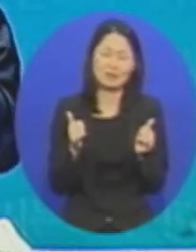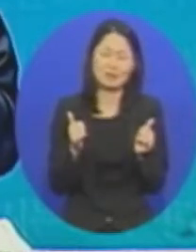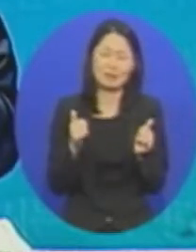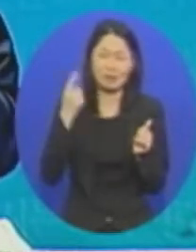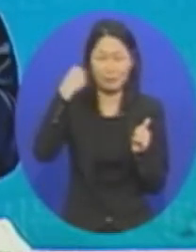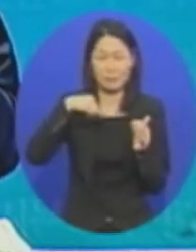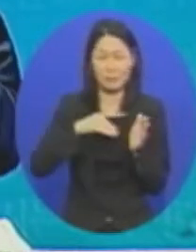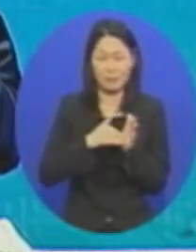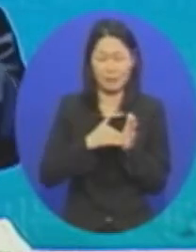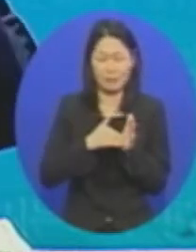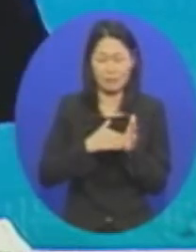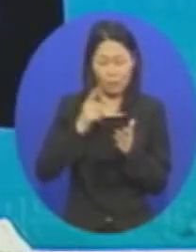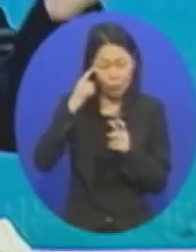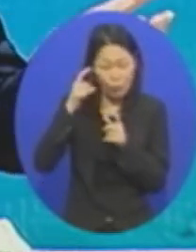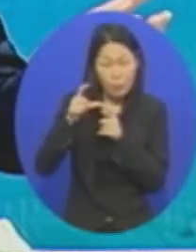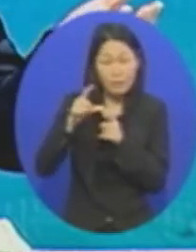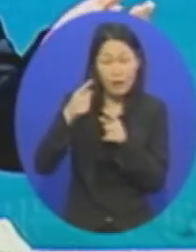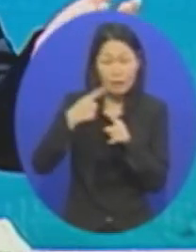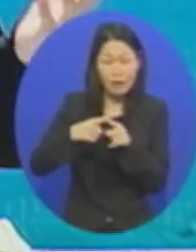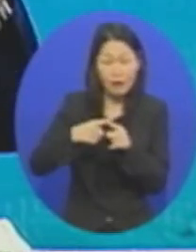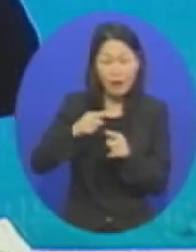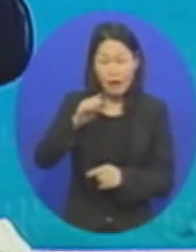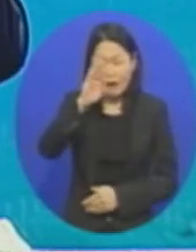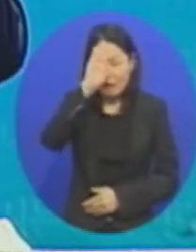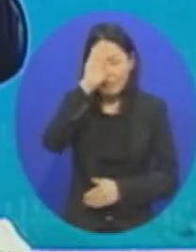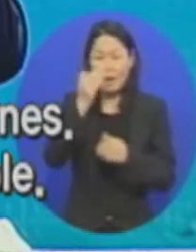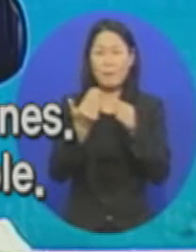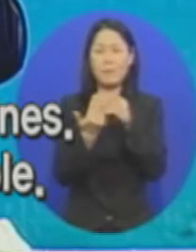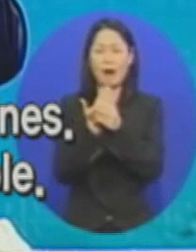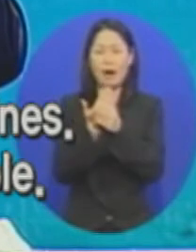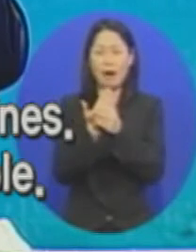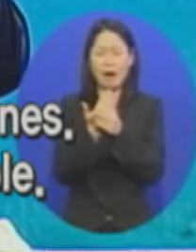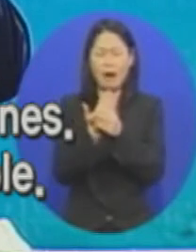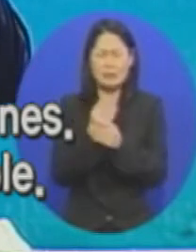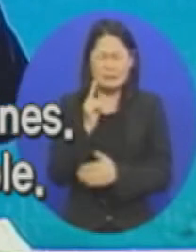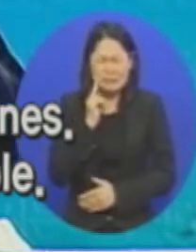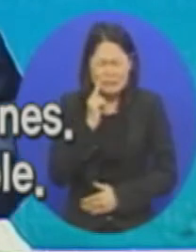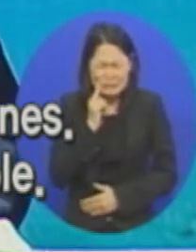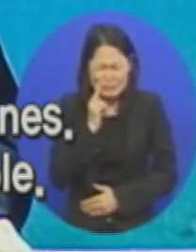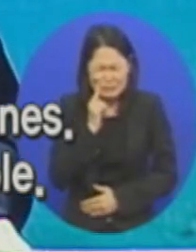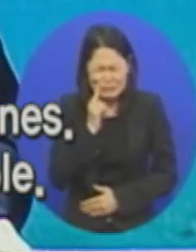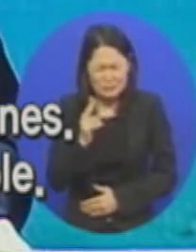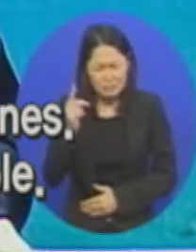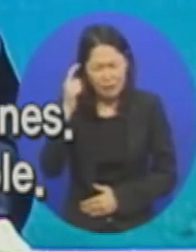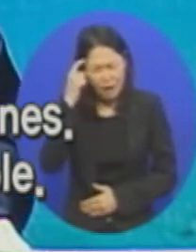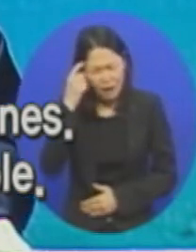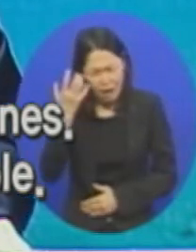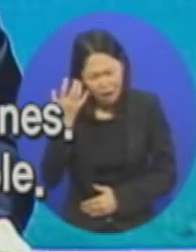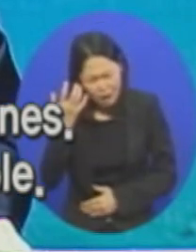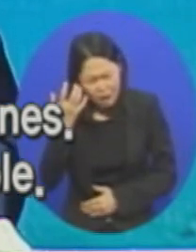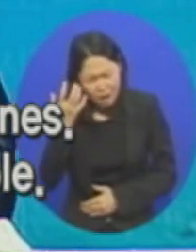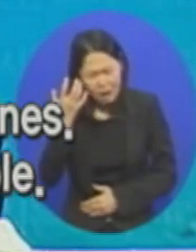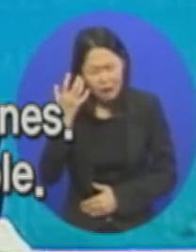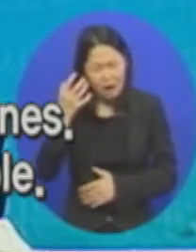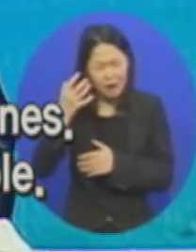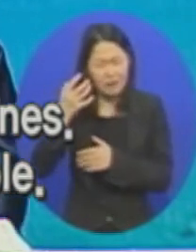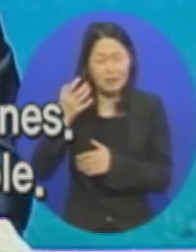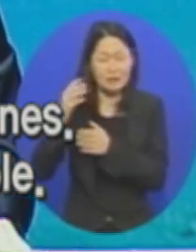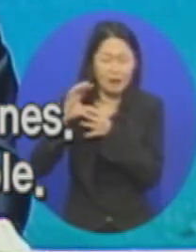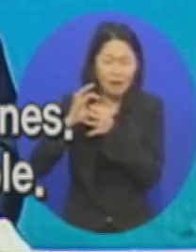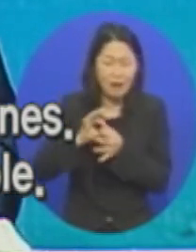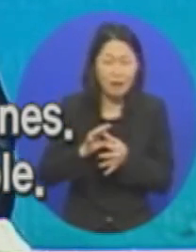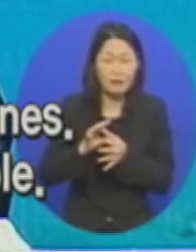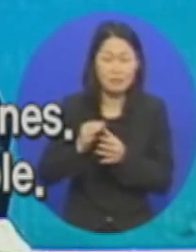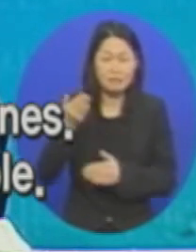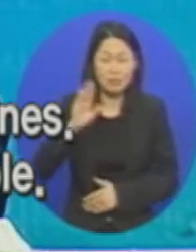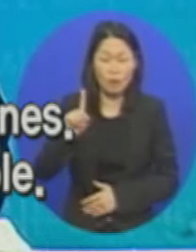그렇게 고민하다가 병이 들었어요 극심한 편두통에 외 시달렸습니다 근데 어느날 그가